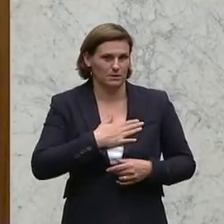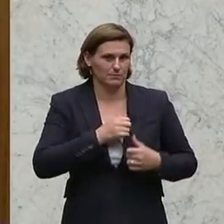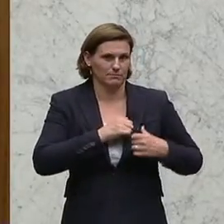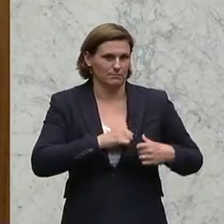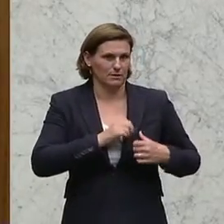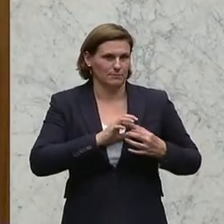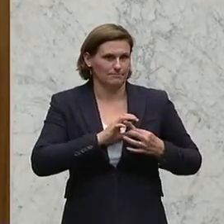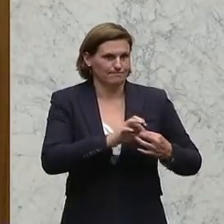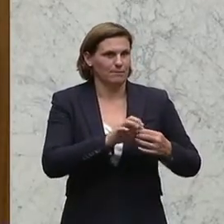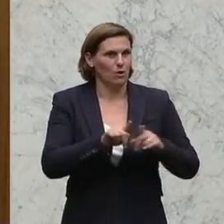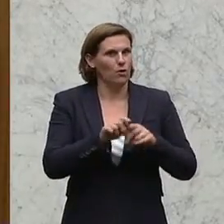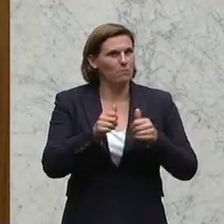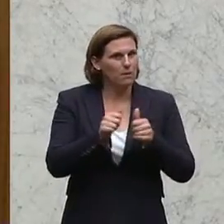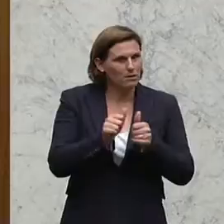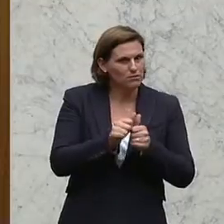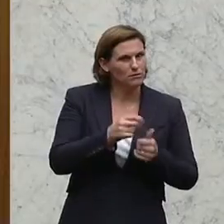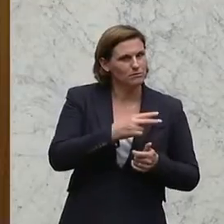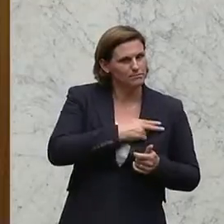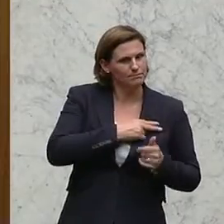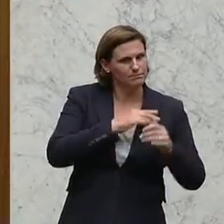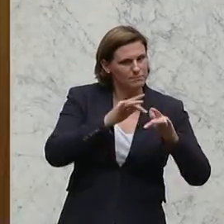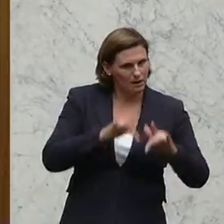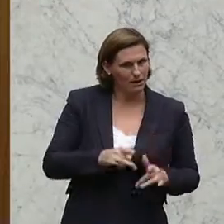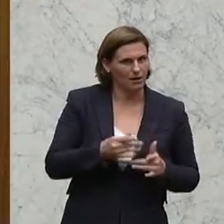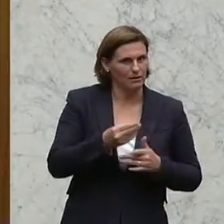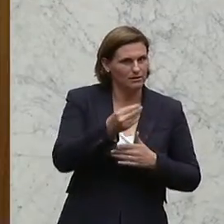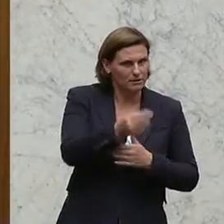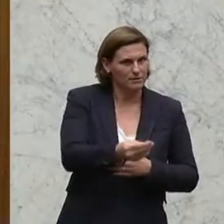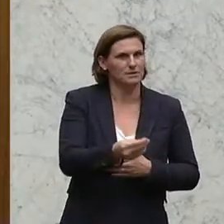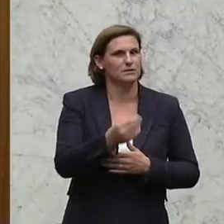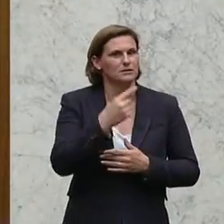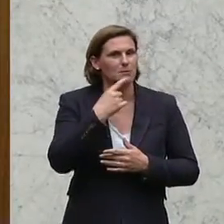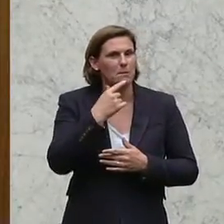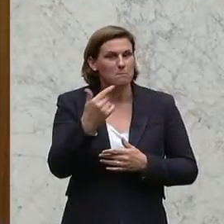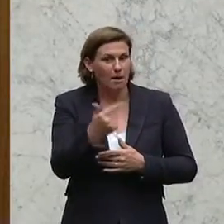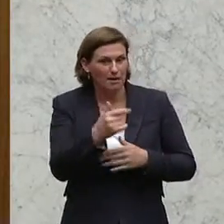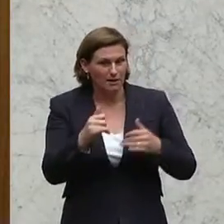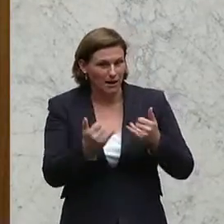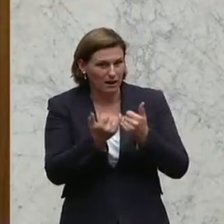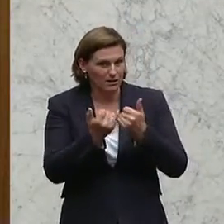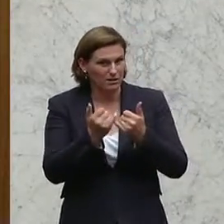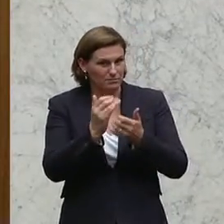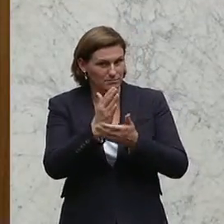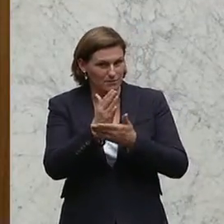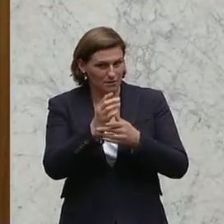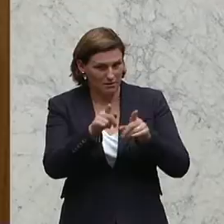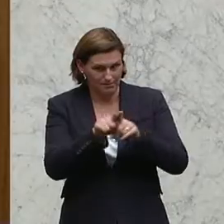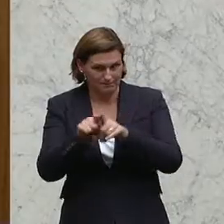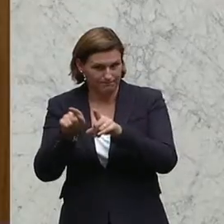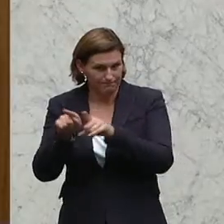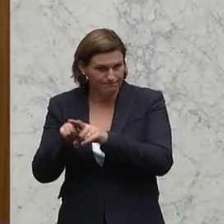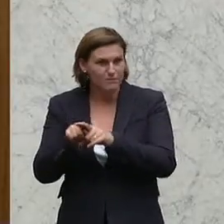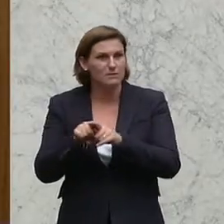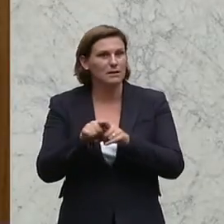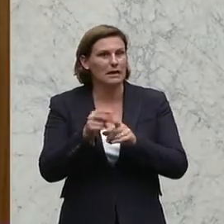den Partnerschaftsbonus in die Umsetzung bringen können. Das heißt also, wenn beide Elternteile annähernd gleich das Kindergeld beziehen, gibt